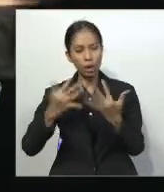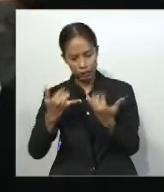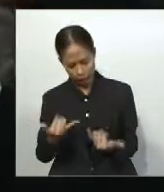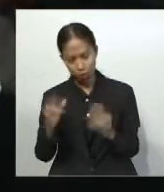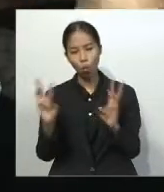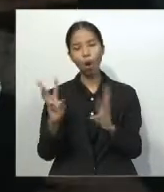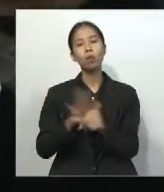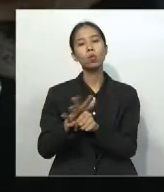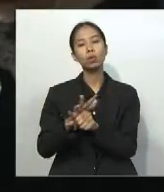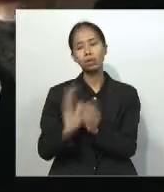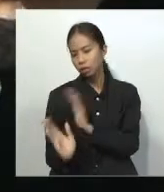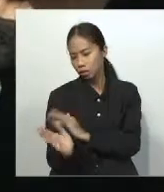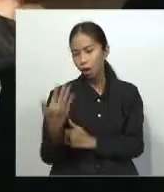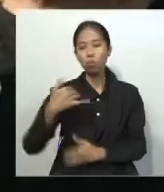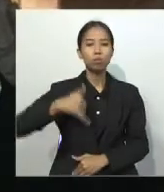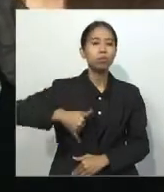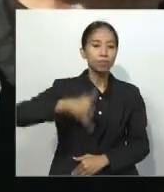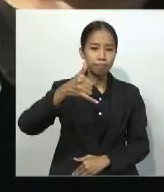มาแต่เช้าแล้วครับ